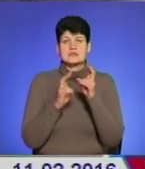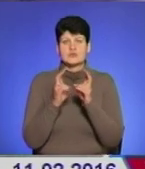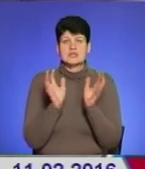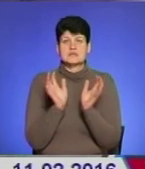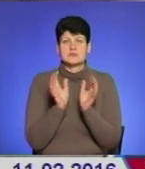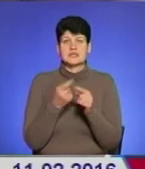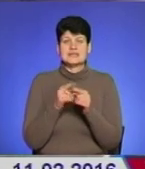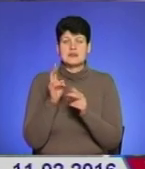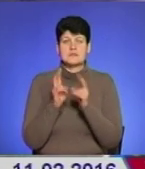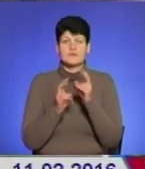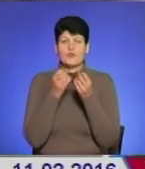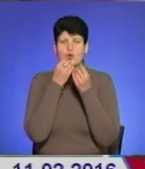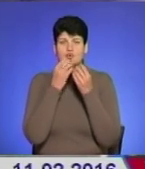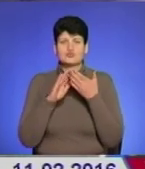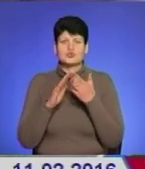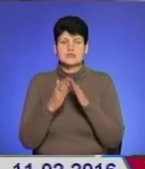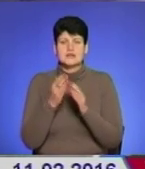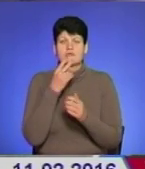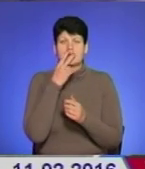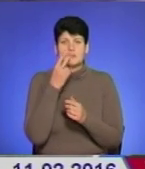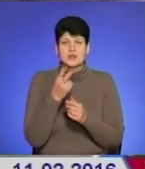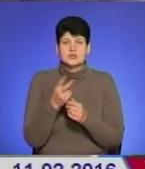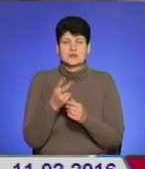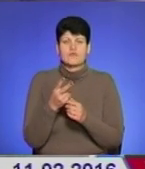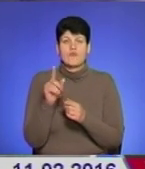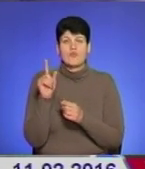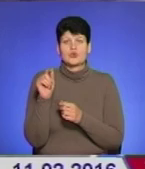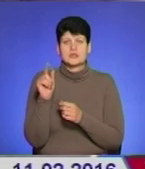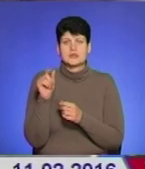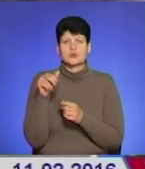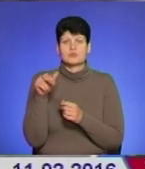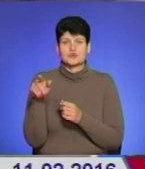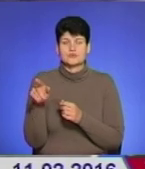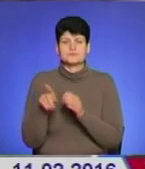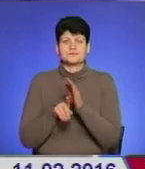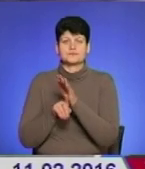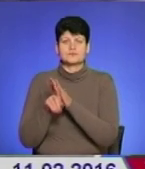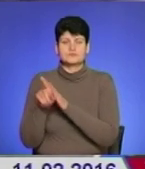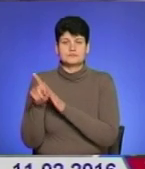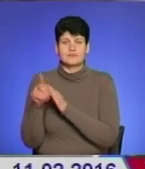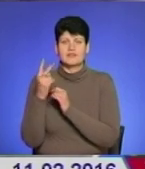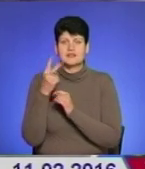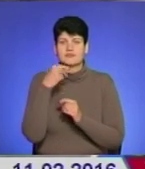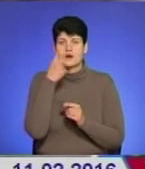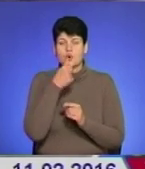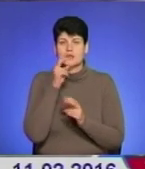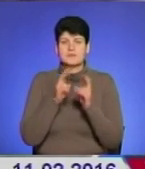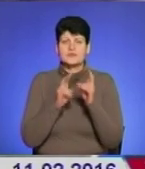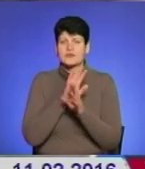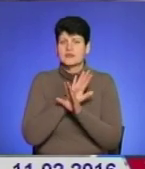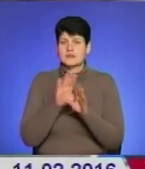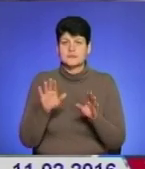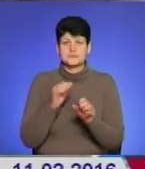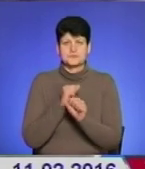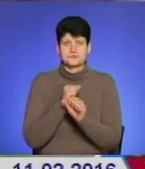підприємство в хорошому стані. Тобто, ви бачите, буквально в понеділок пішов запуск, 2 роки підприємство не